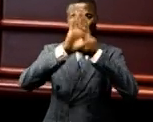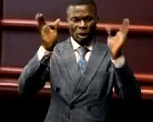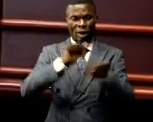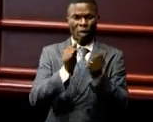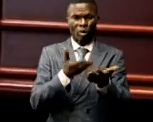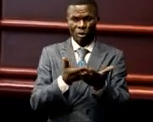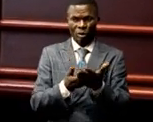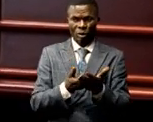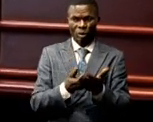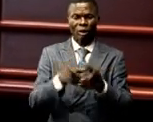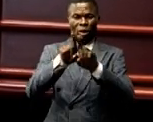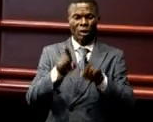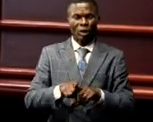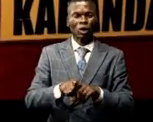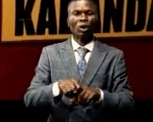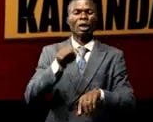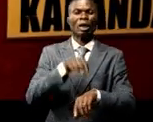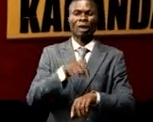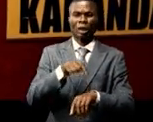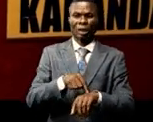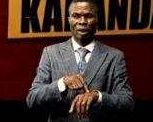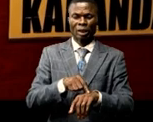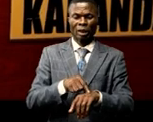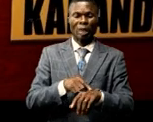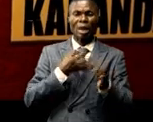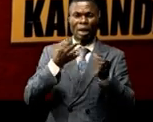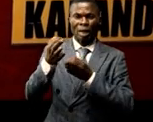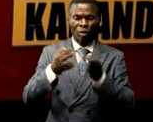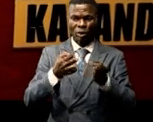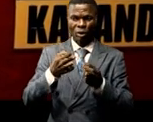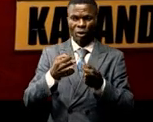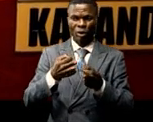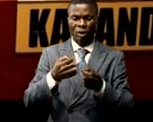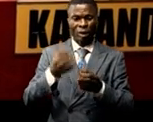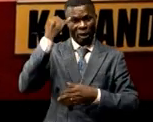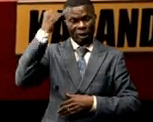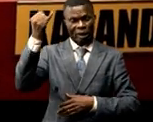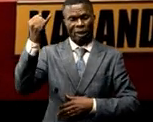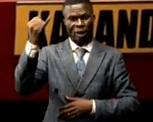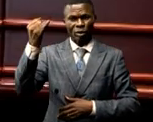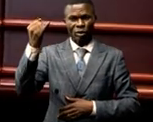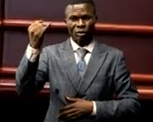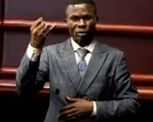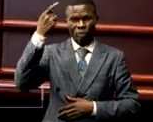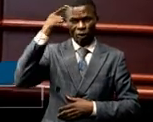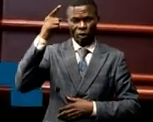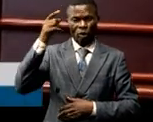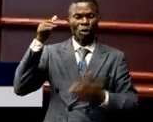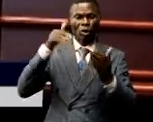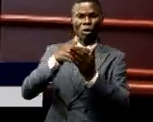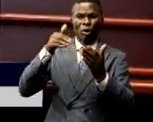c'est l'occasion de fustiger cette tendance des compatriotes